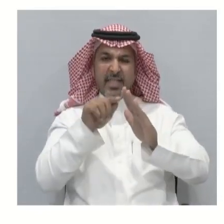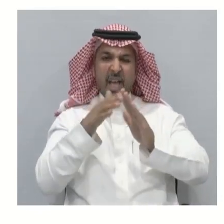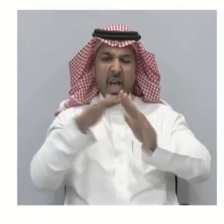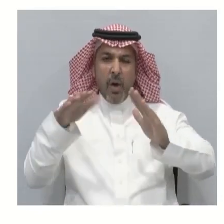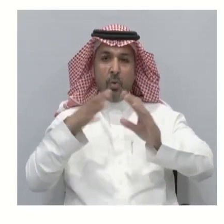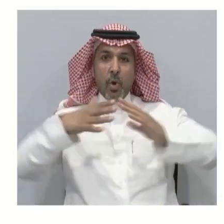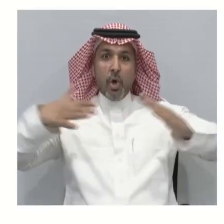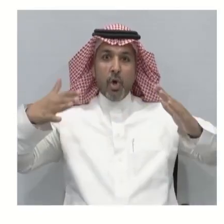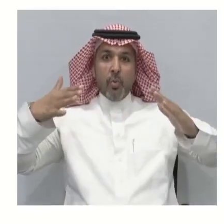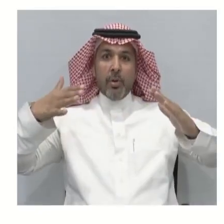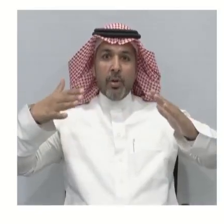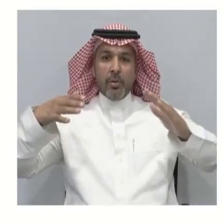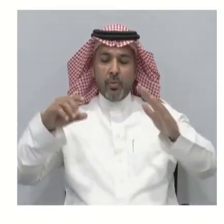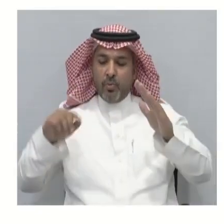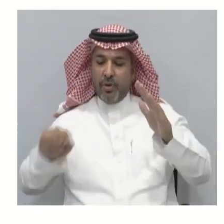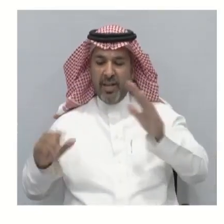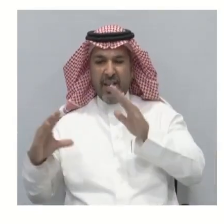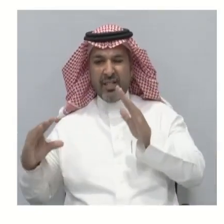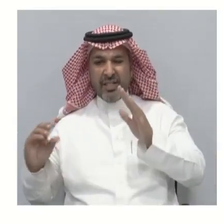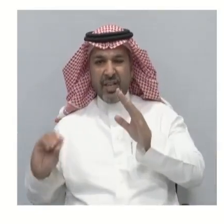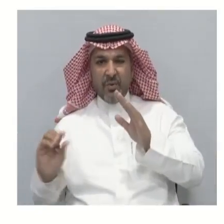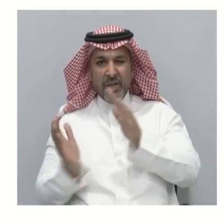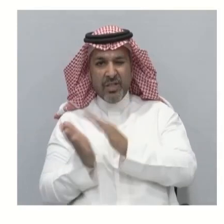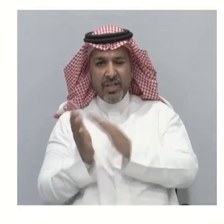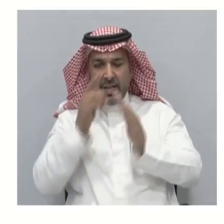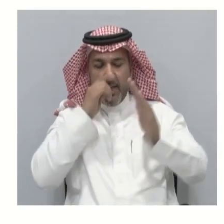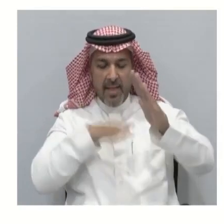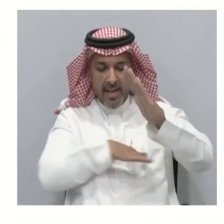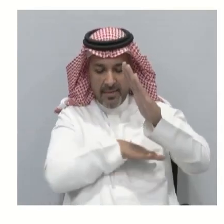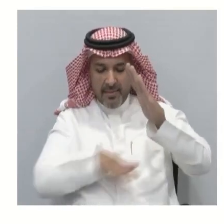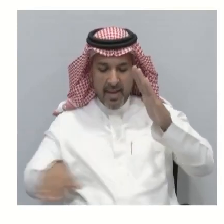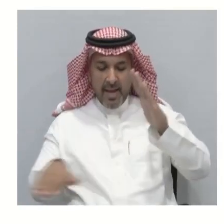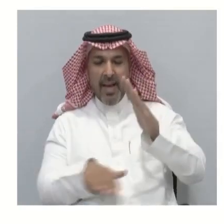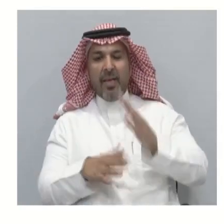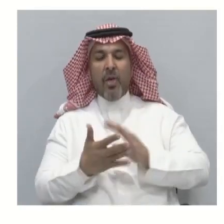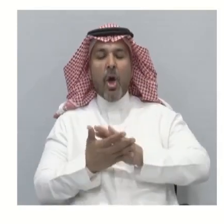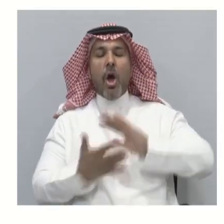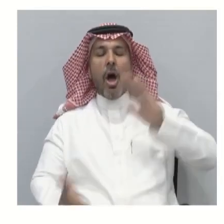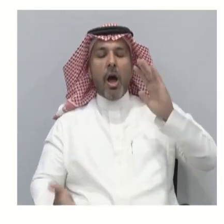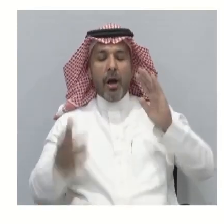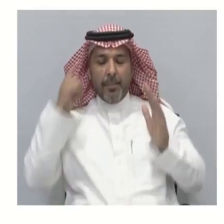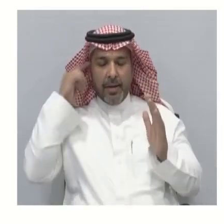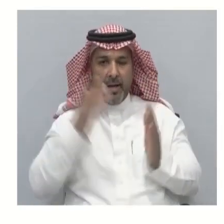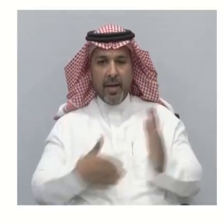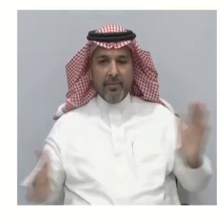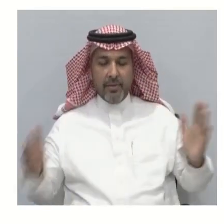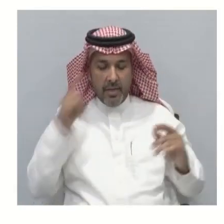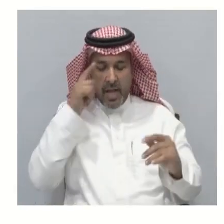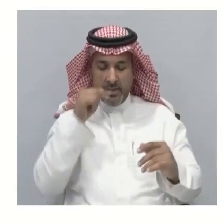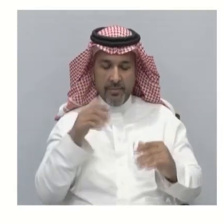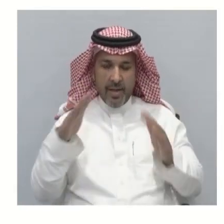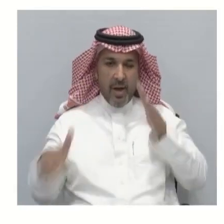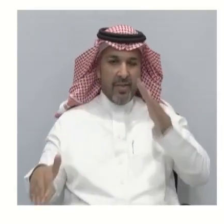هذا كم قياسه قياسه تسعه والضلع هذا كم قياسه قياسه سبعه فبالتالي الزاويه المقابله